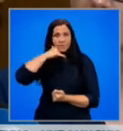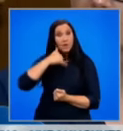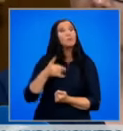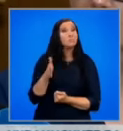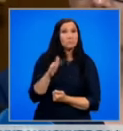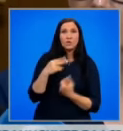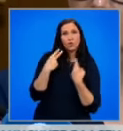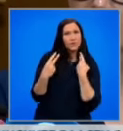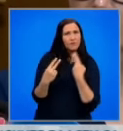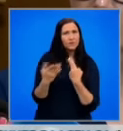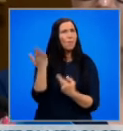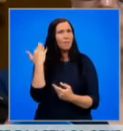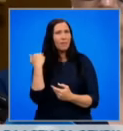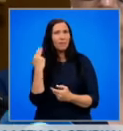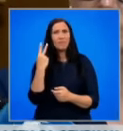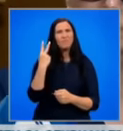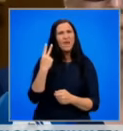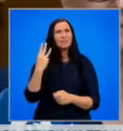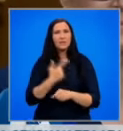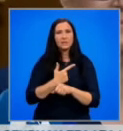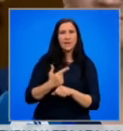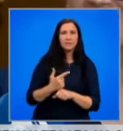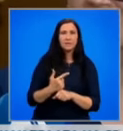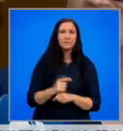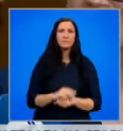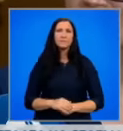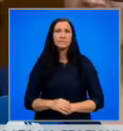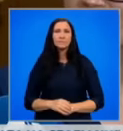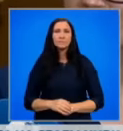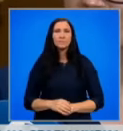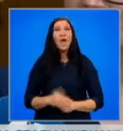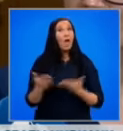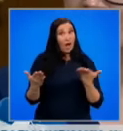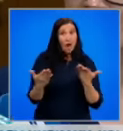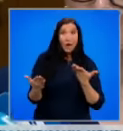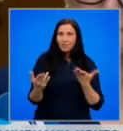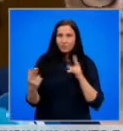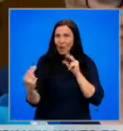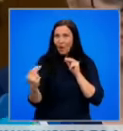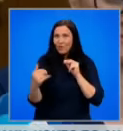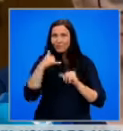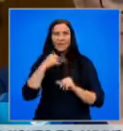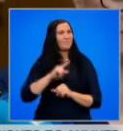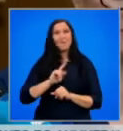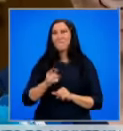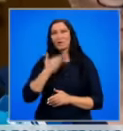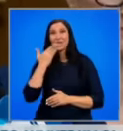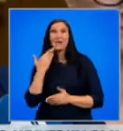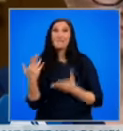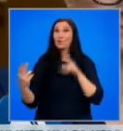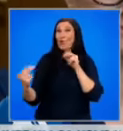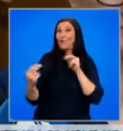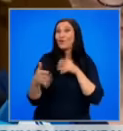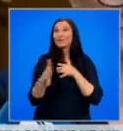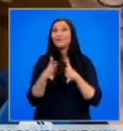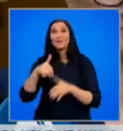го виждал преди 2 седмици, 3 седмици. Какво сме си казали? Няма как да ви разказвам какво си казвам